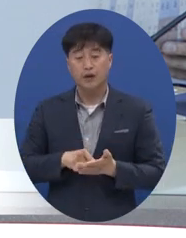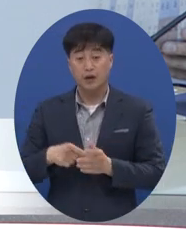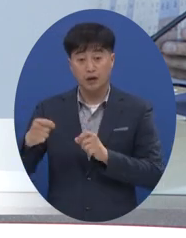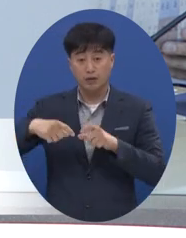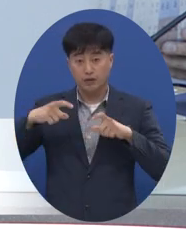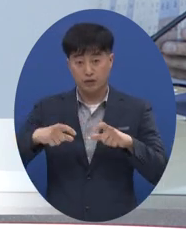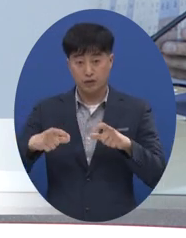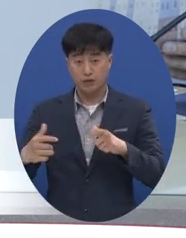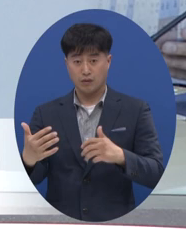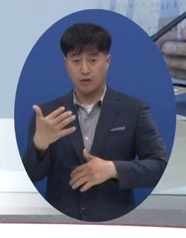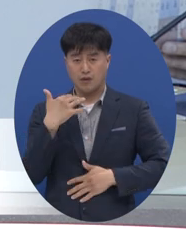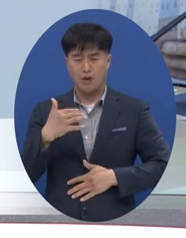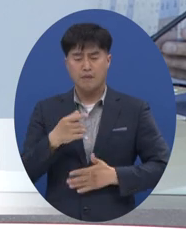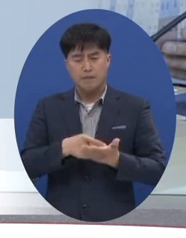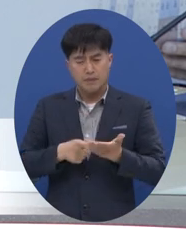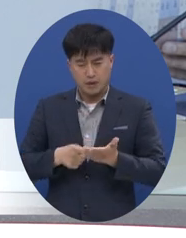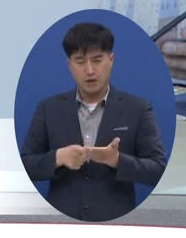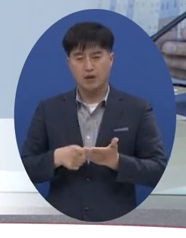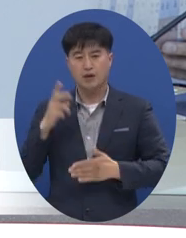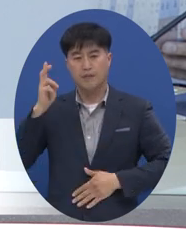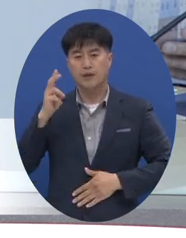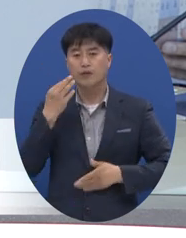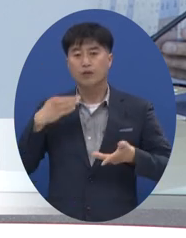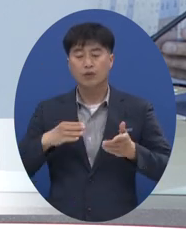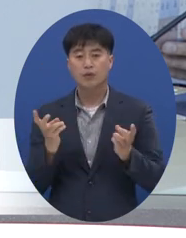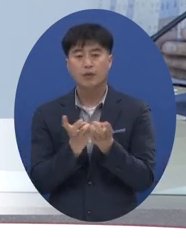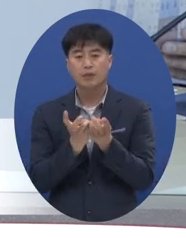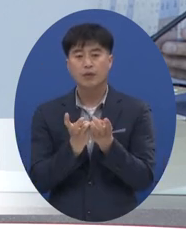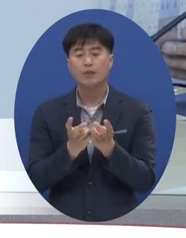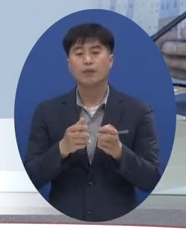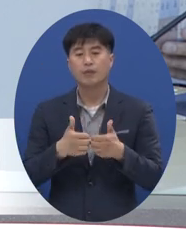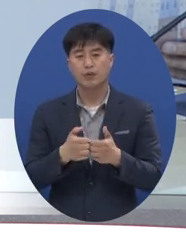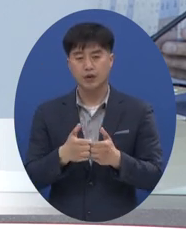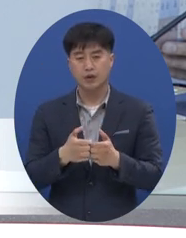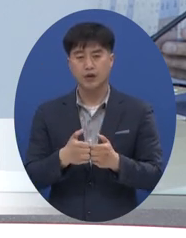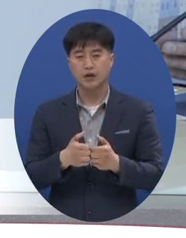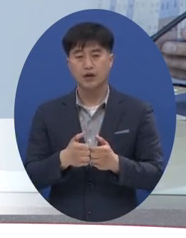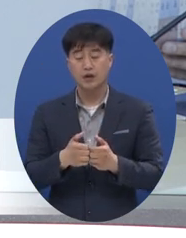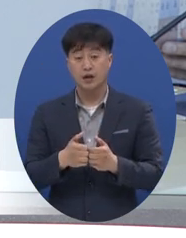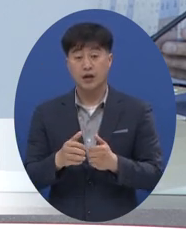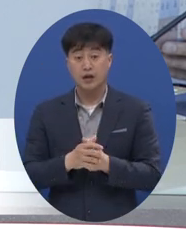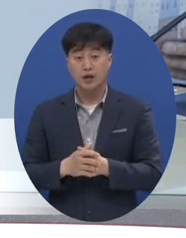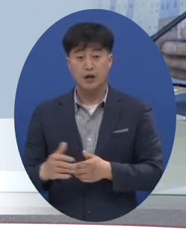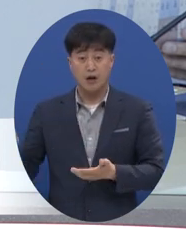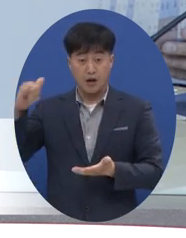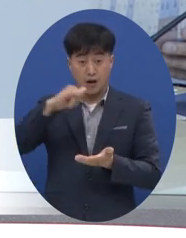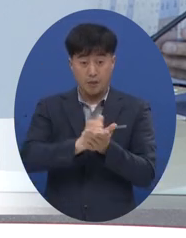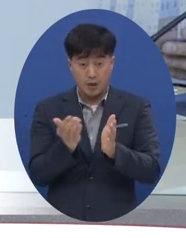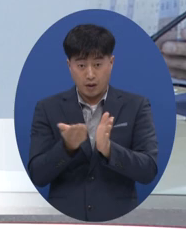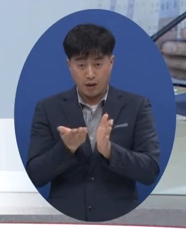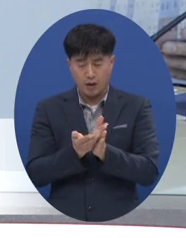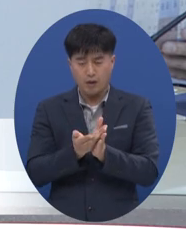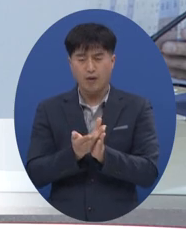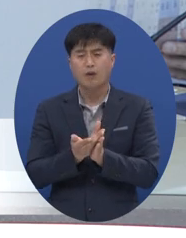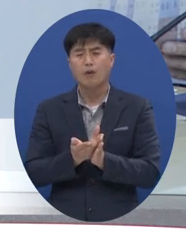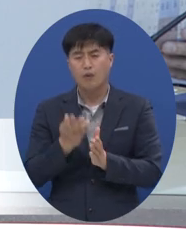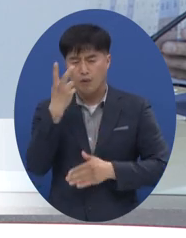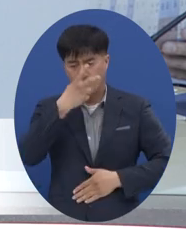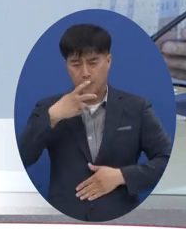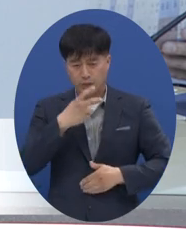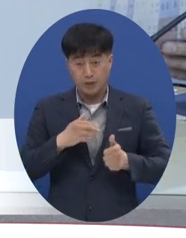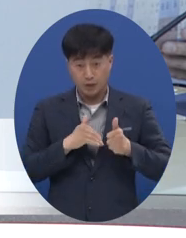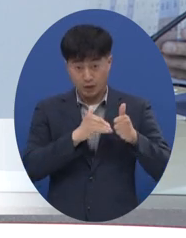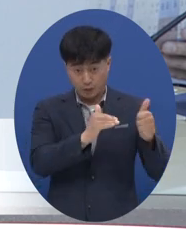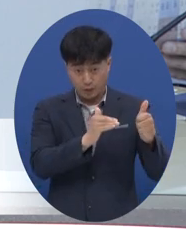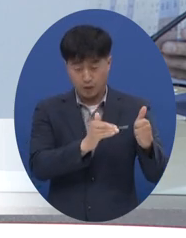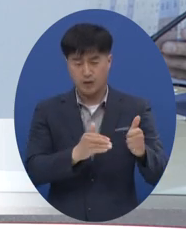경우 막대한 피해가 예상되는데요. 경도는 대책회의를 열고 항만과 공항 세관 검역에 인력 파견을 검토하는 등 차단에